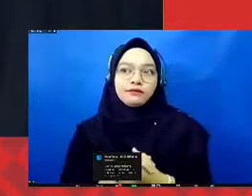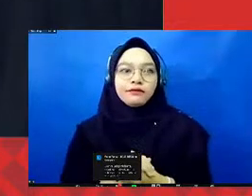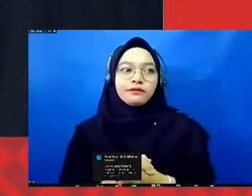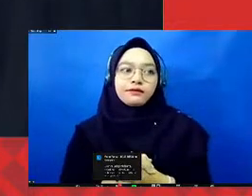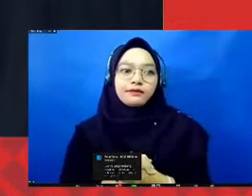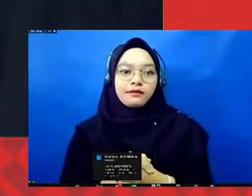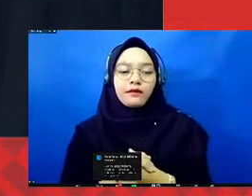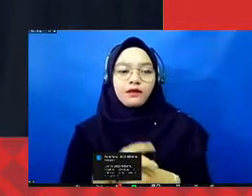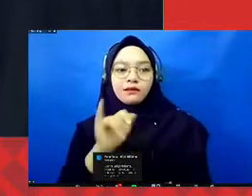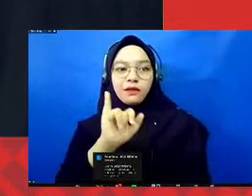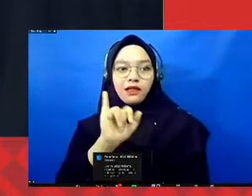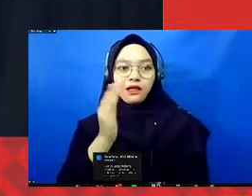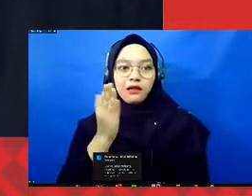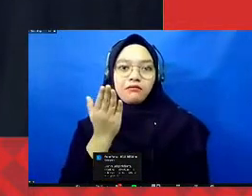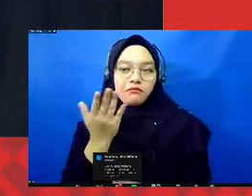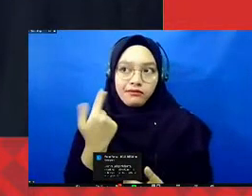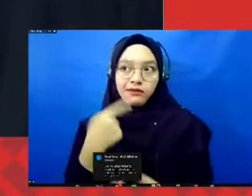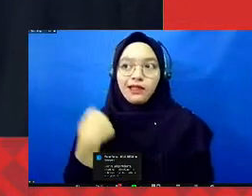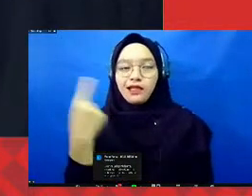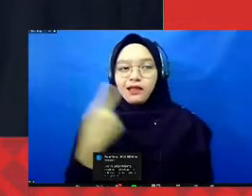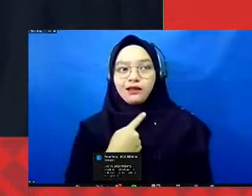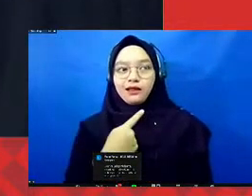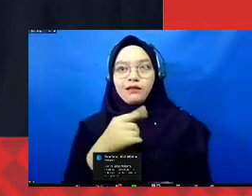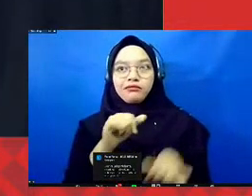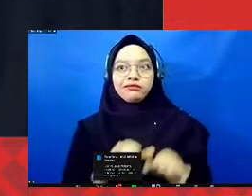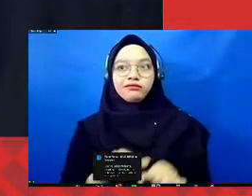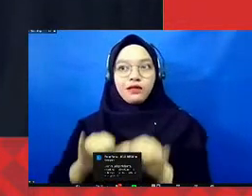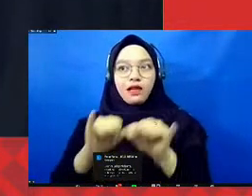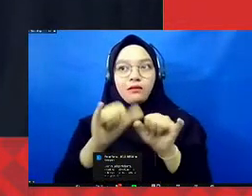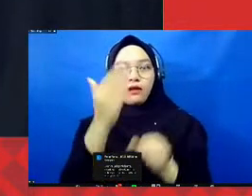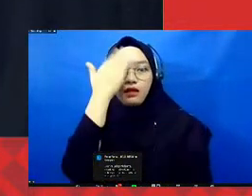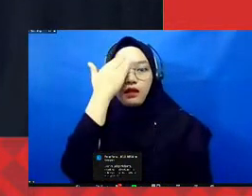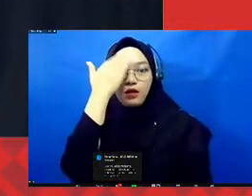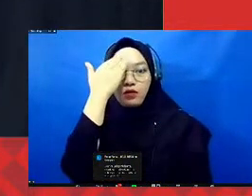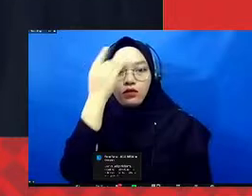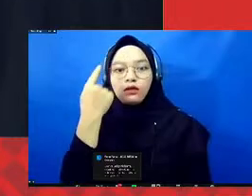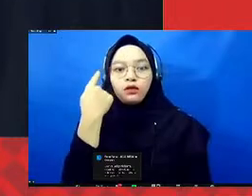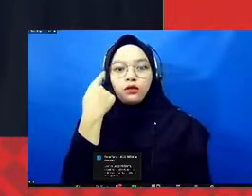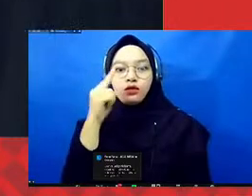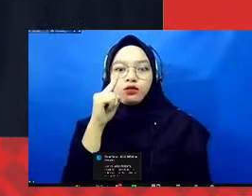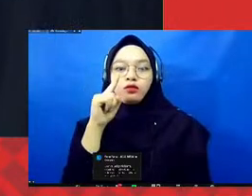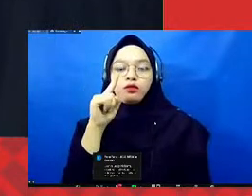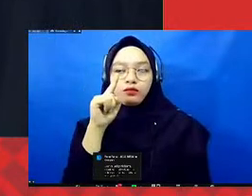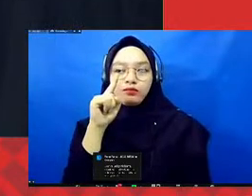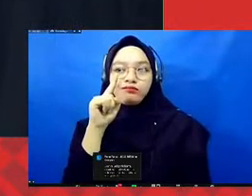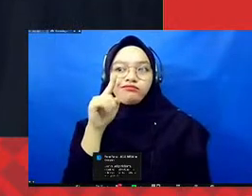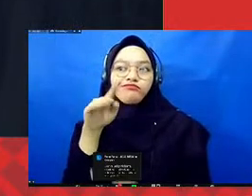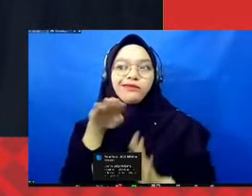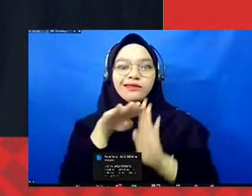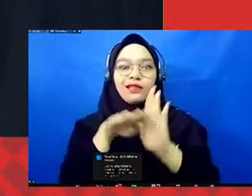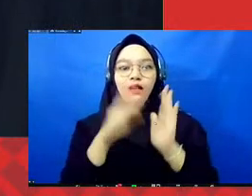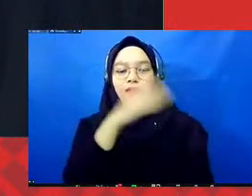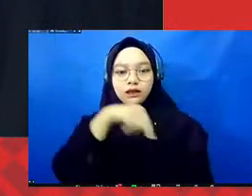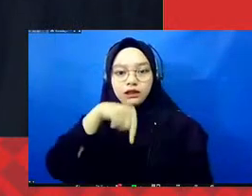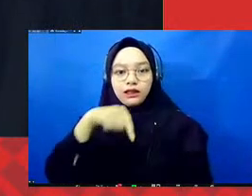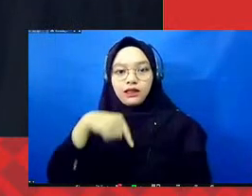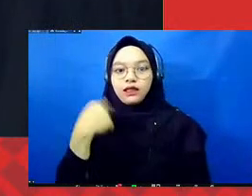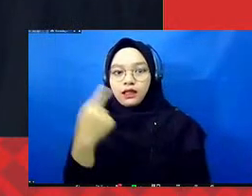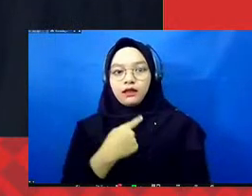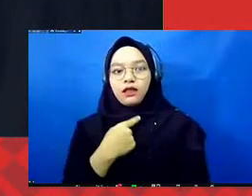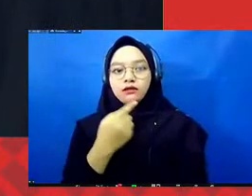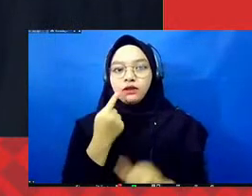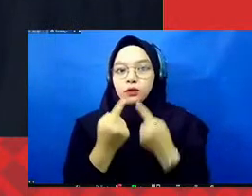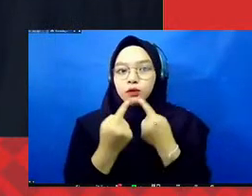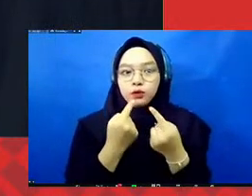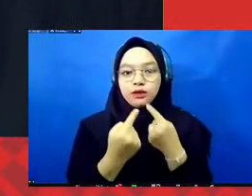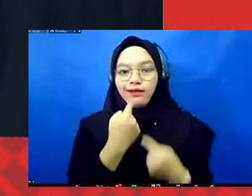Seperti yang sudah kita ketahui bersama bahwa untuk side event pada hari ini kita akan mendiskusikan sebuah